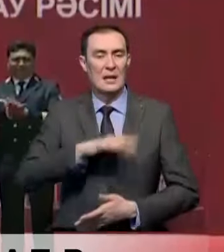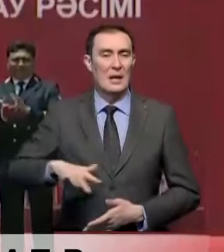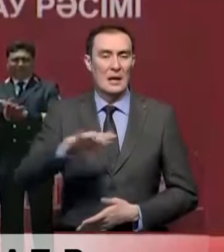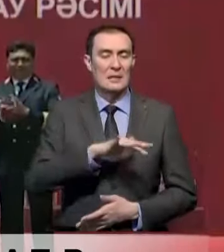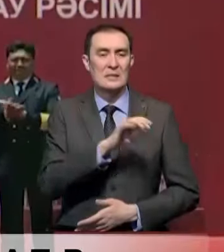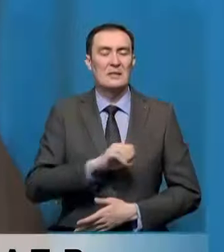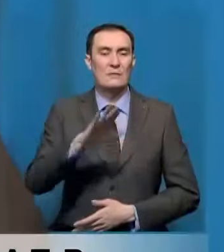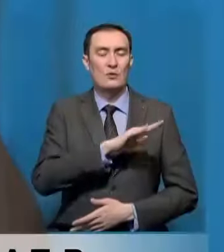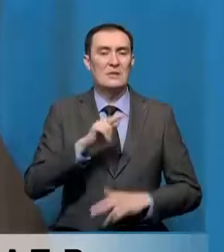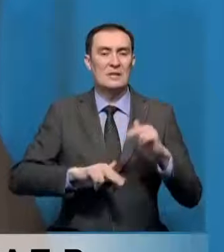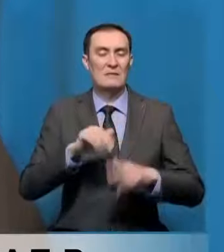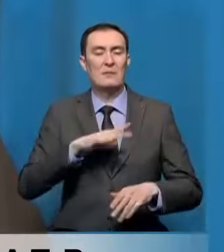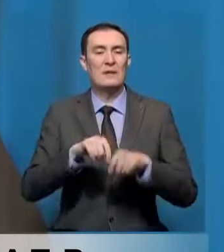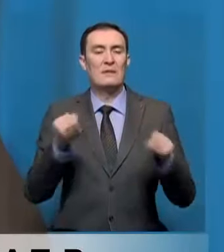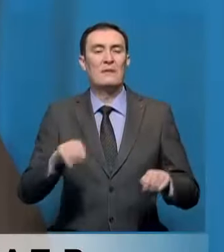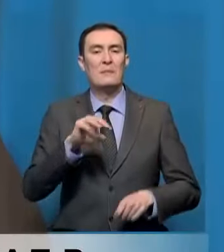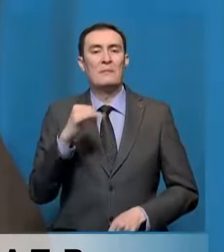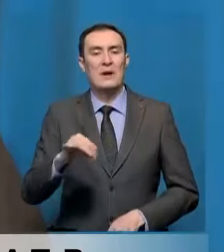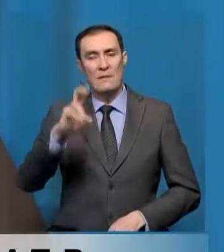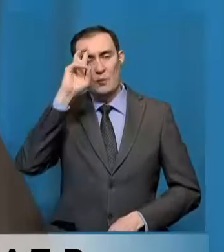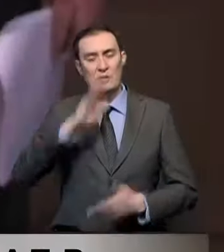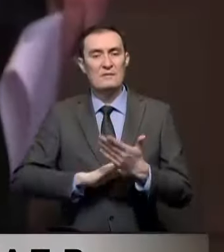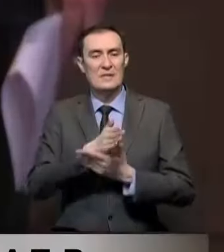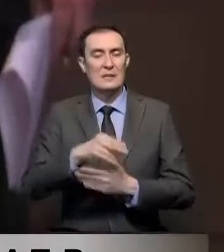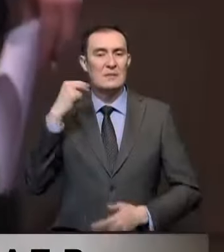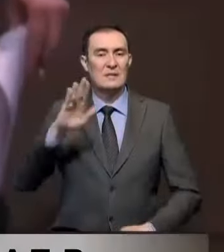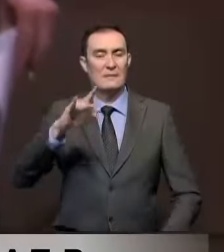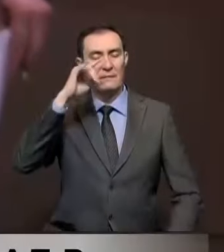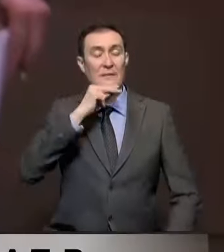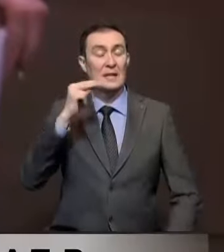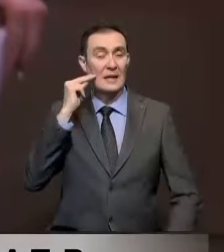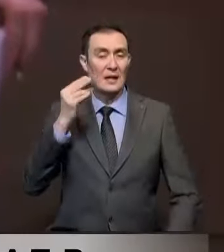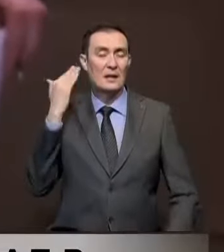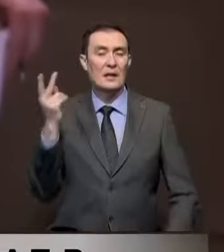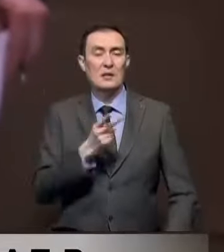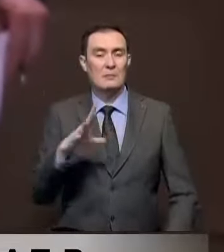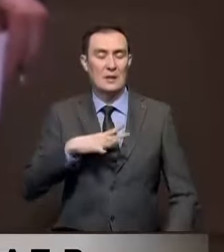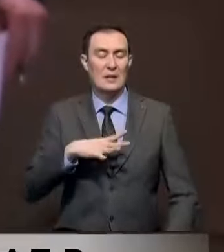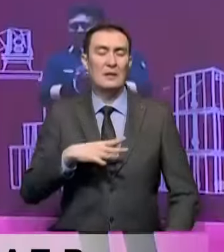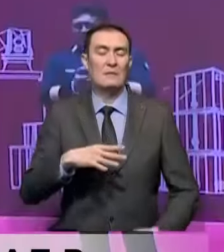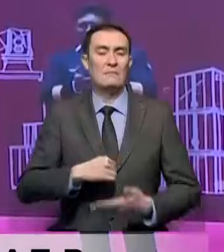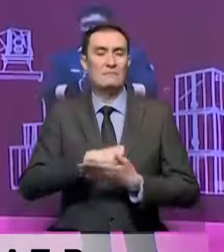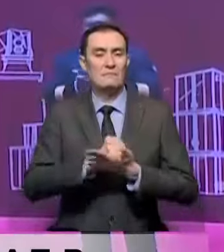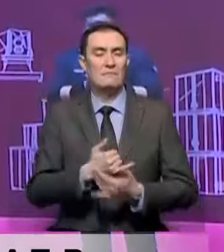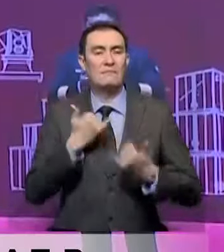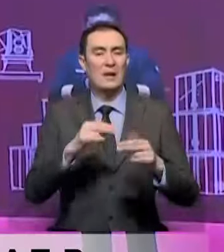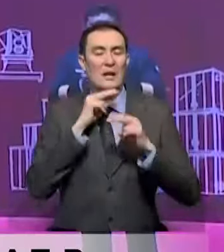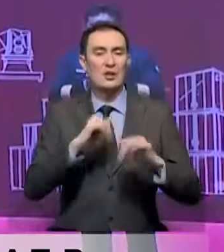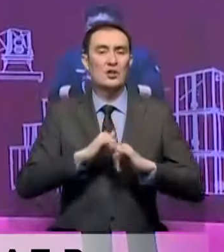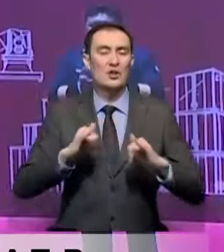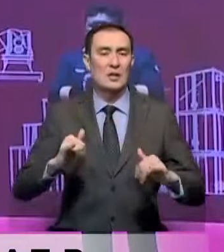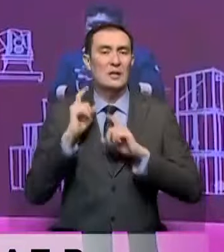строительства сухого порта заложили в мае во время госвизита президента в Китай. Тогда лидеры двух стран поставили в приоритет